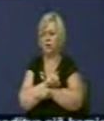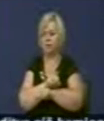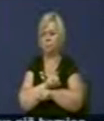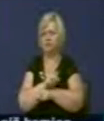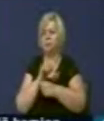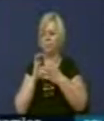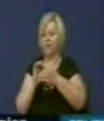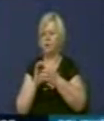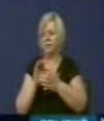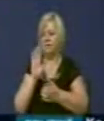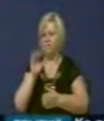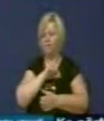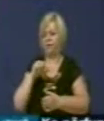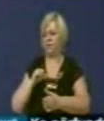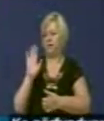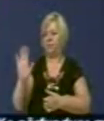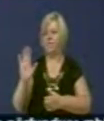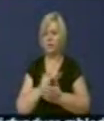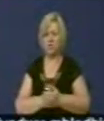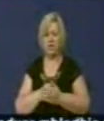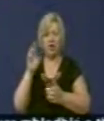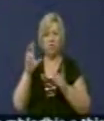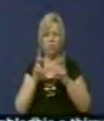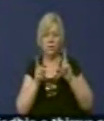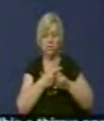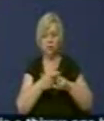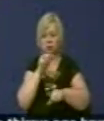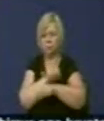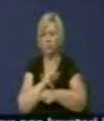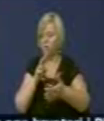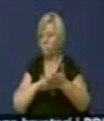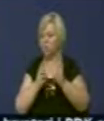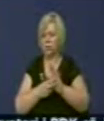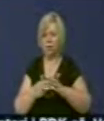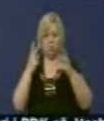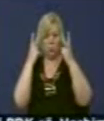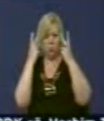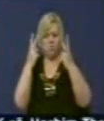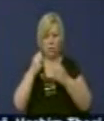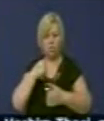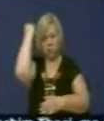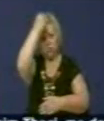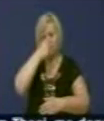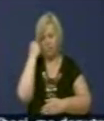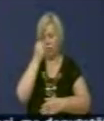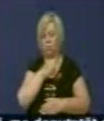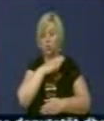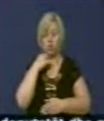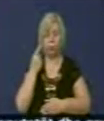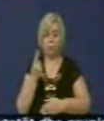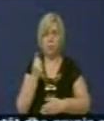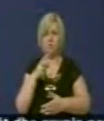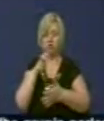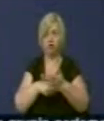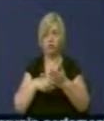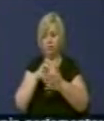Deputet të Kuvendit Kosovës, nëse EULEX-i do t'i përmbahej sinqerisht zotimit për luftimin e korrupsionit,